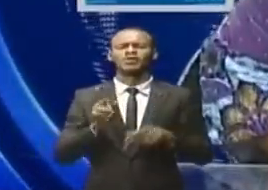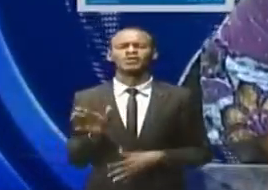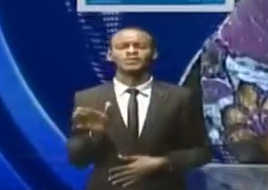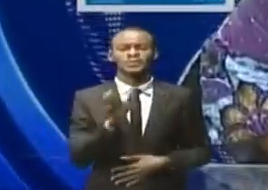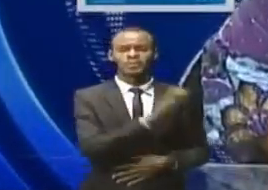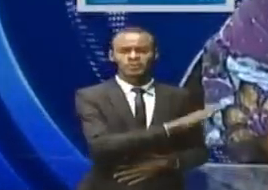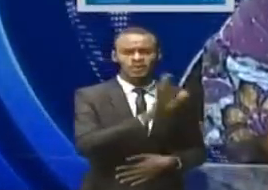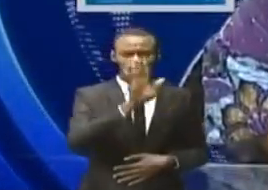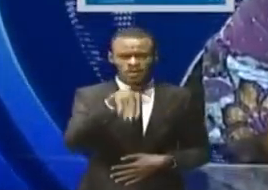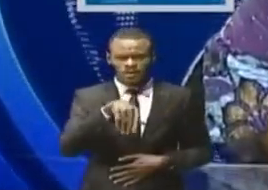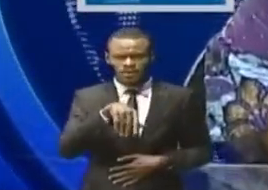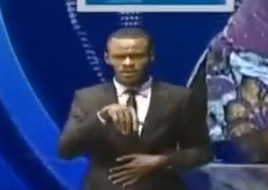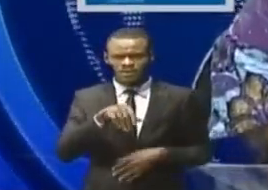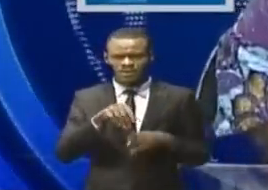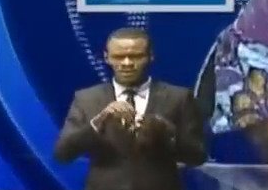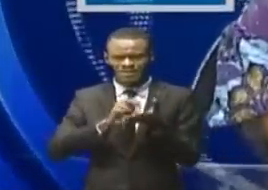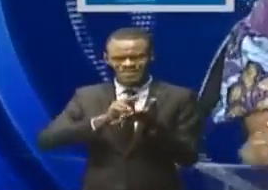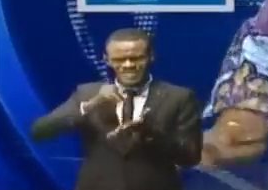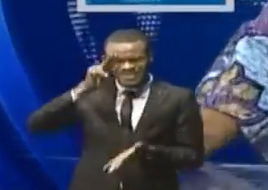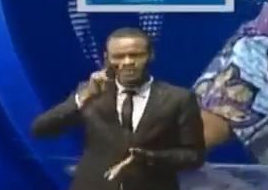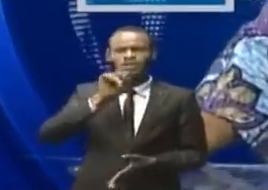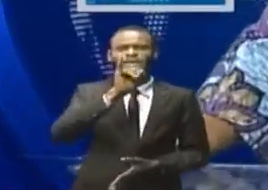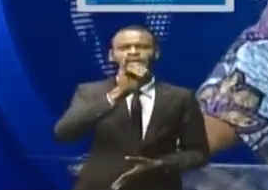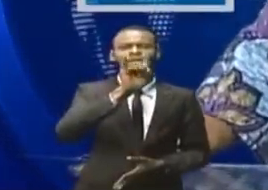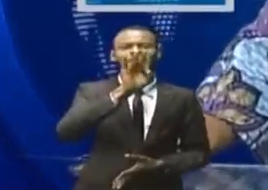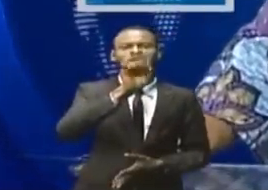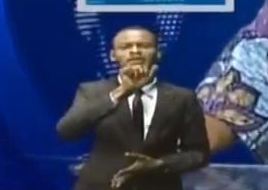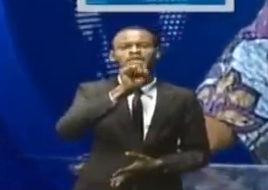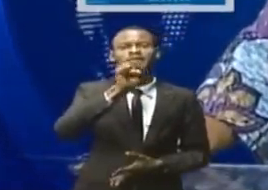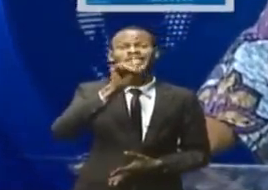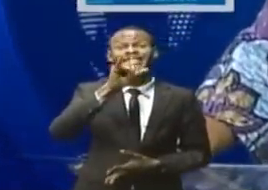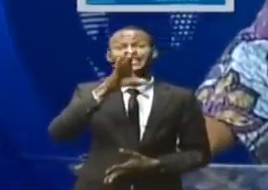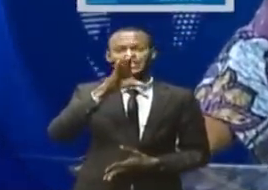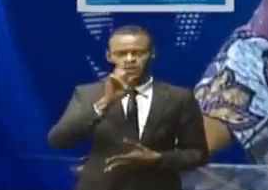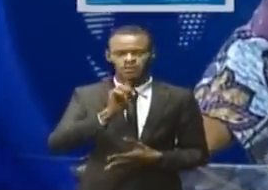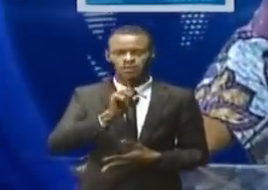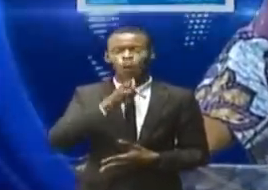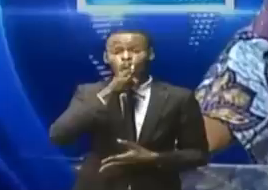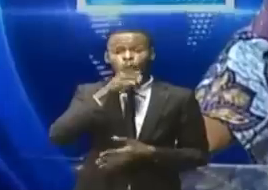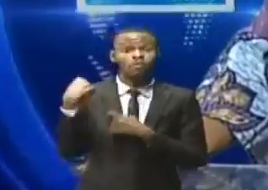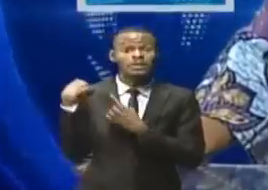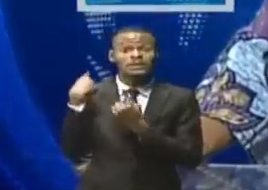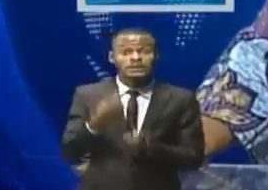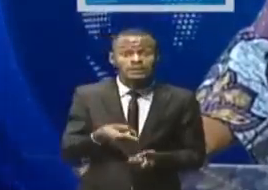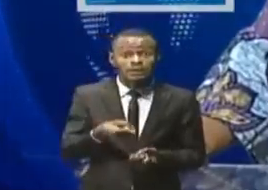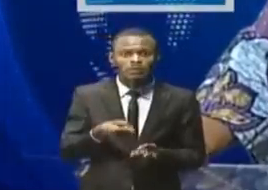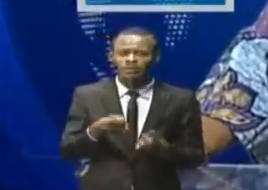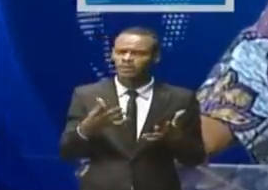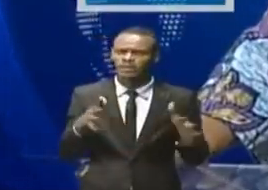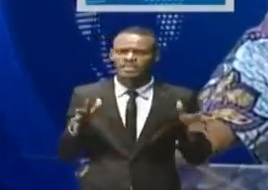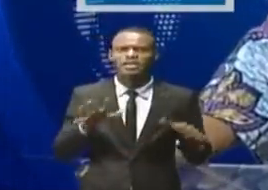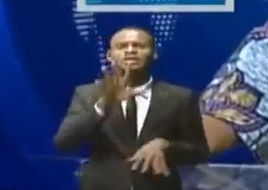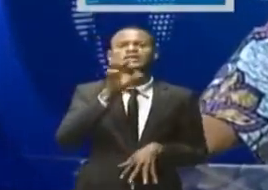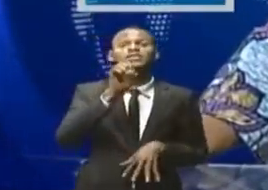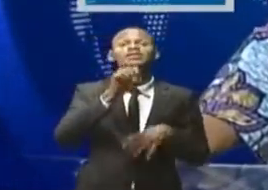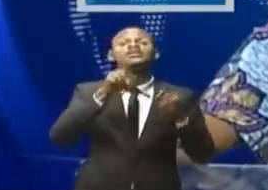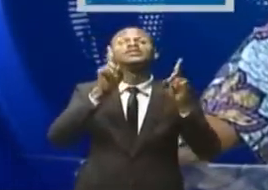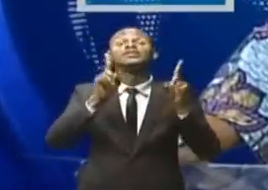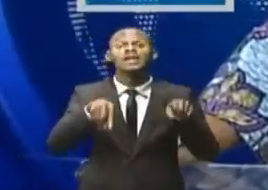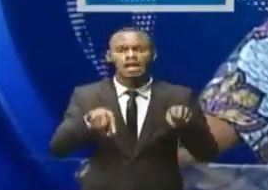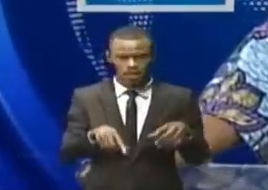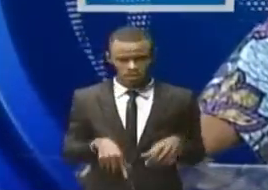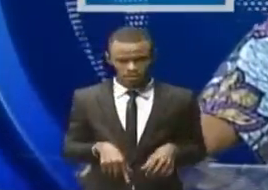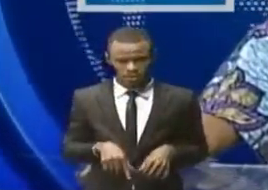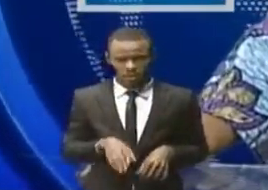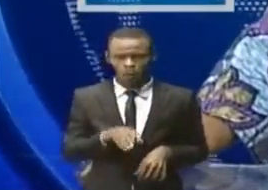L'IFASIC totalise 50 ans d'existence et c'est ce samedi que le recteur de cet alma mater, Jean Kambay Boitcha,